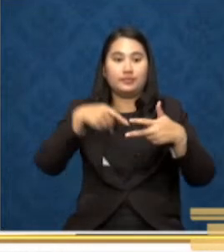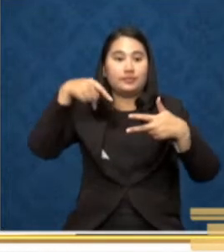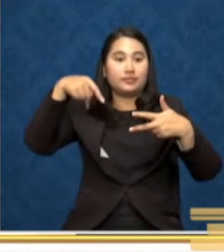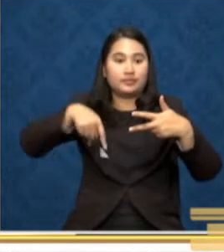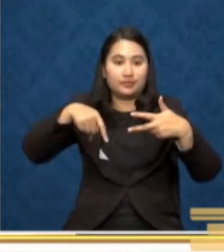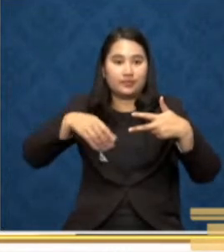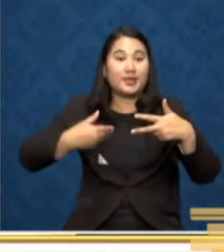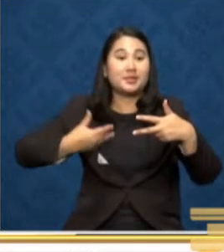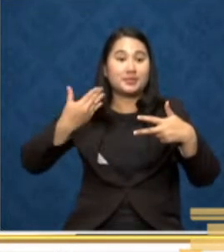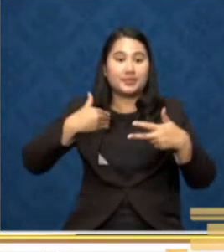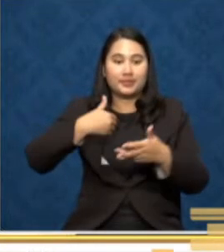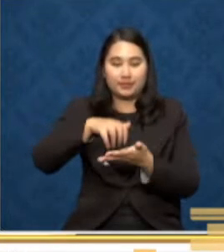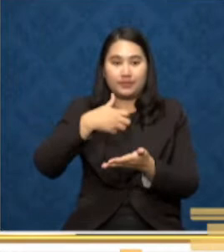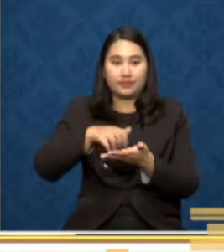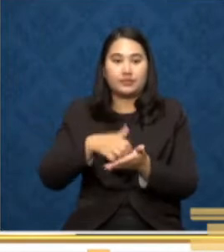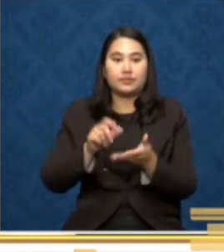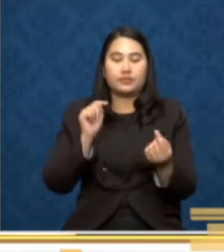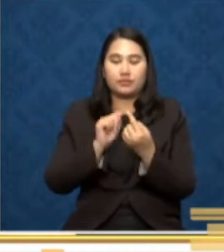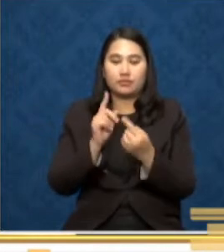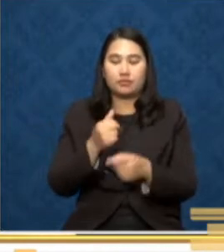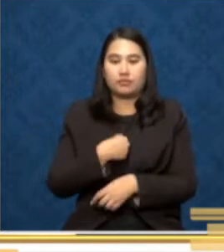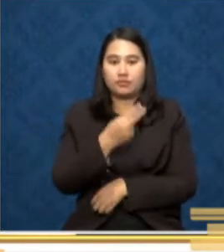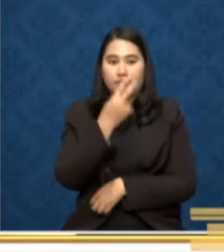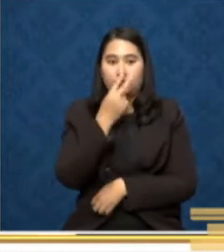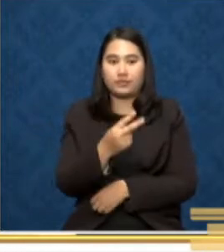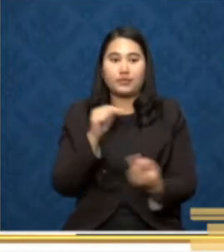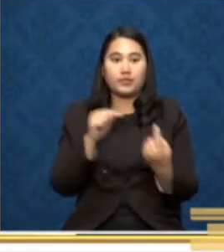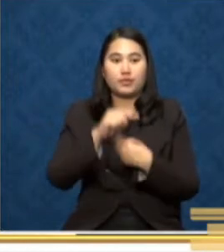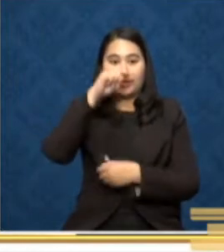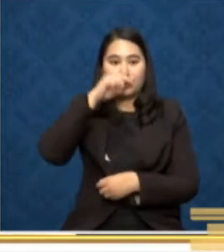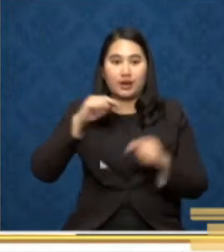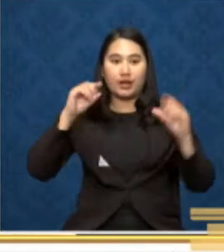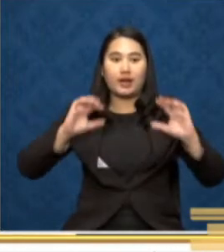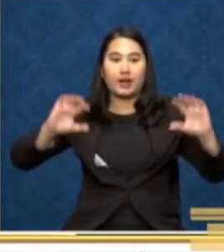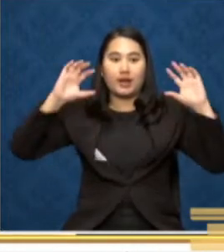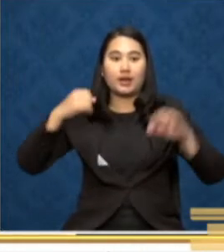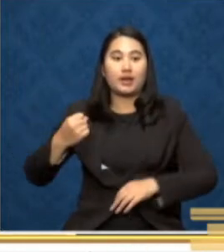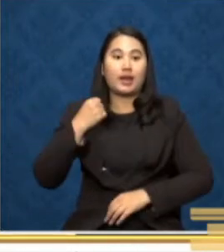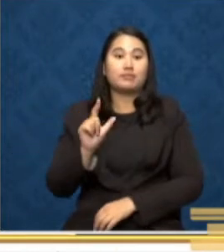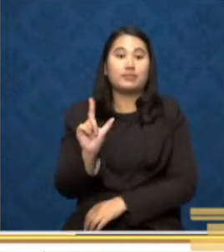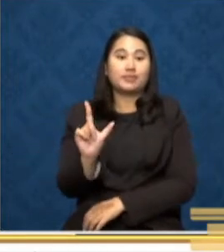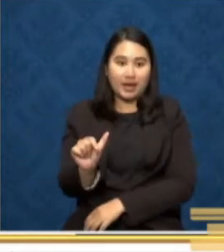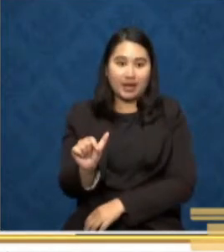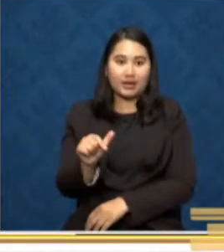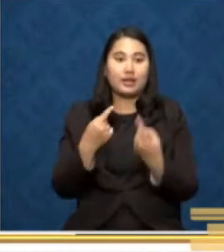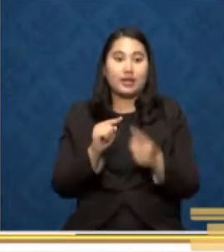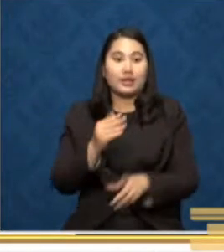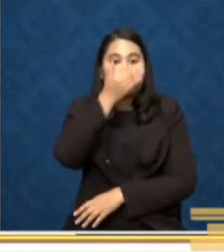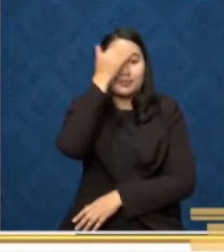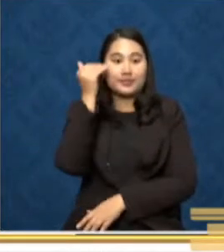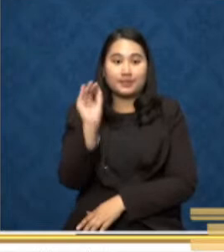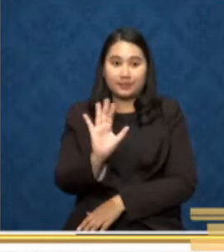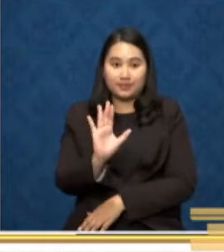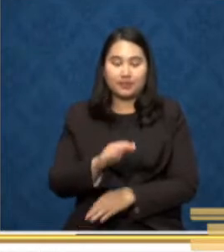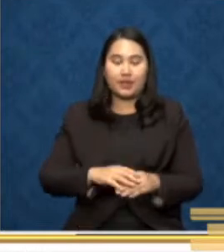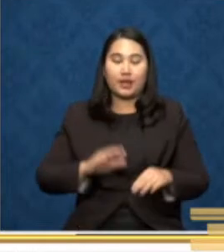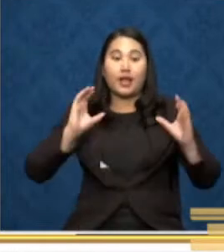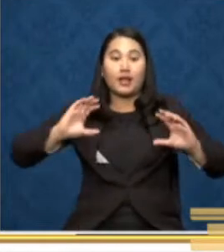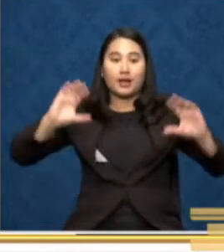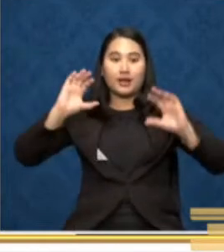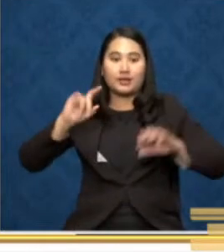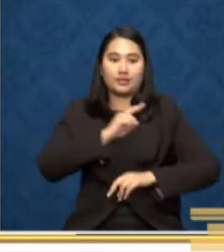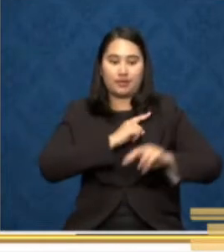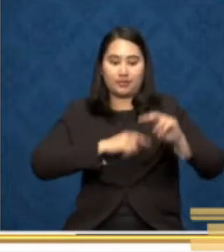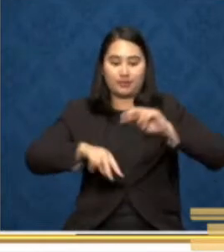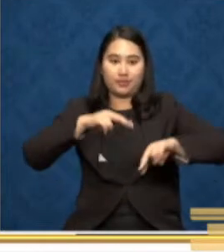ที่ได้อภิปรายไปขั้นต้นคือการมองเรื่องความมั่นคงของรัฐเป็นสำคัญแต่อย่าลืมว่าการที่รัฐนั้นควบคุมข